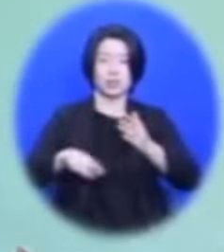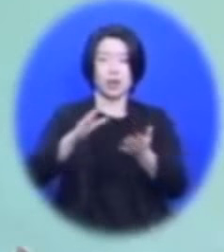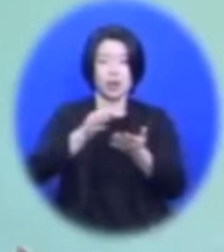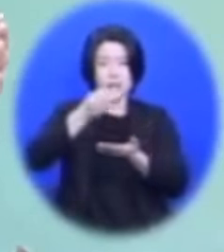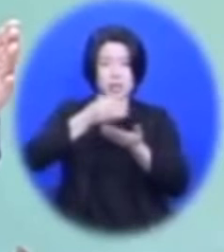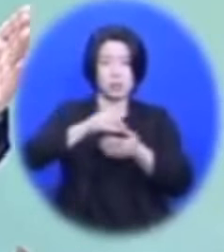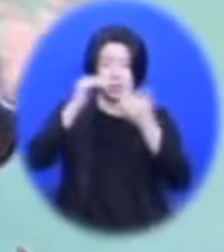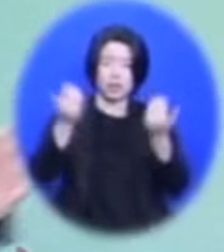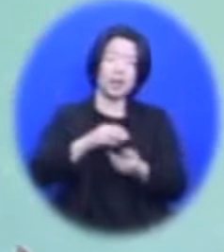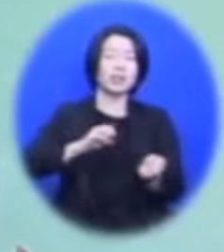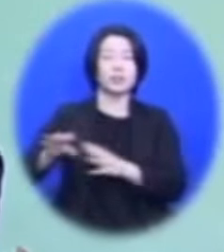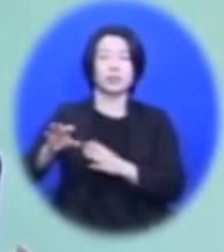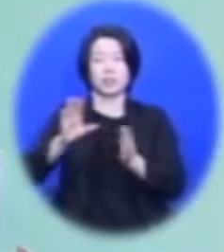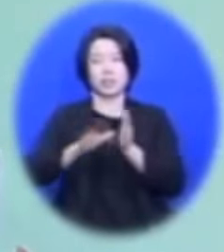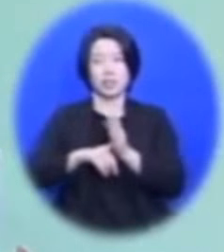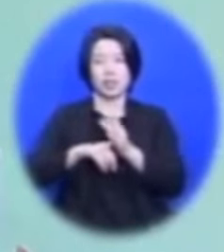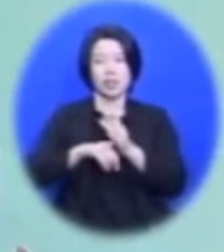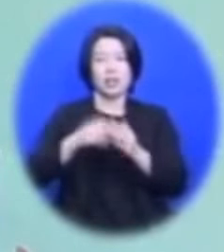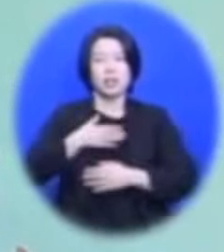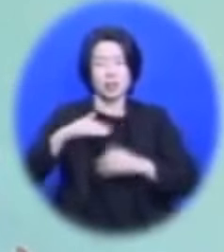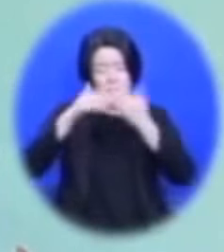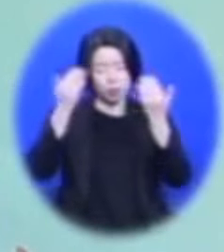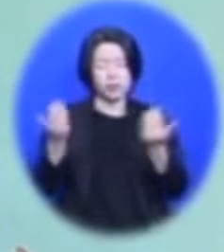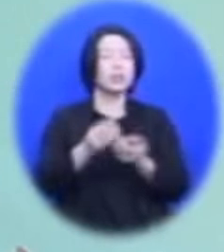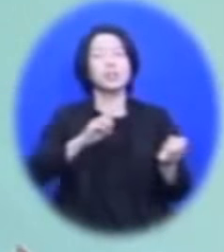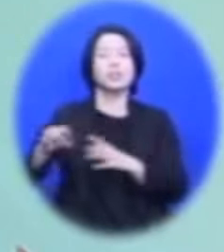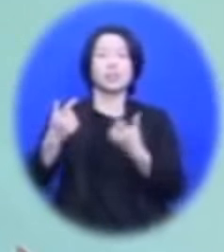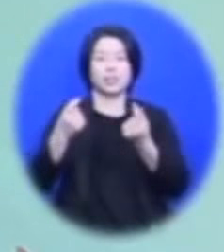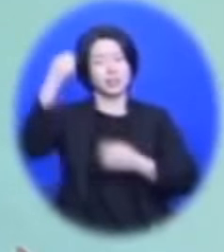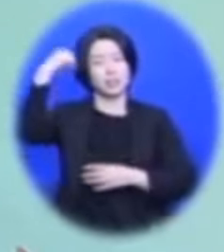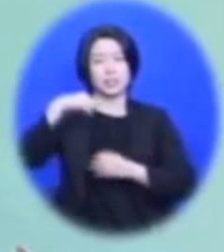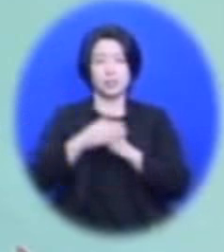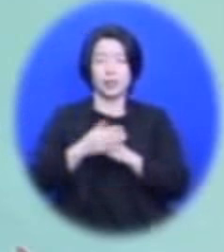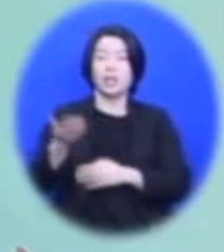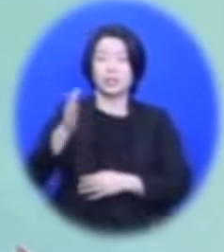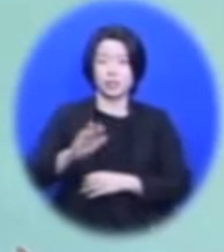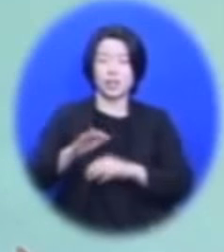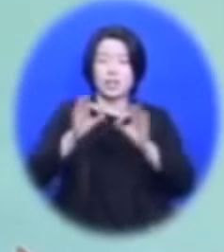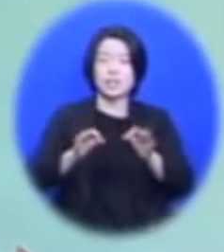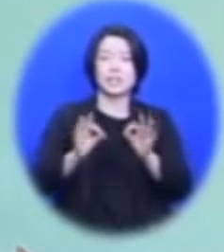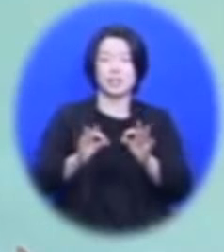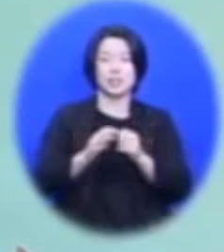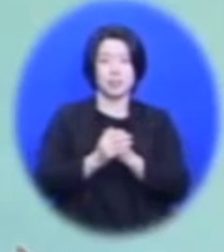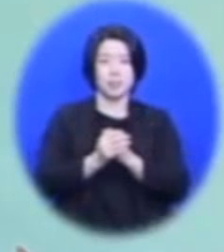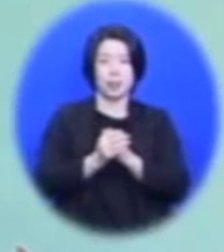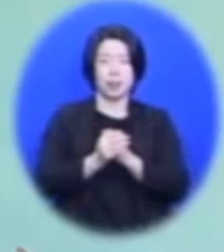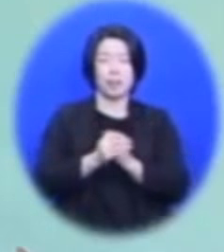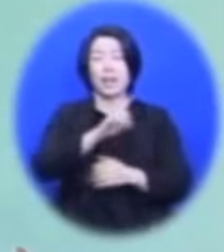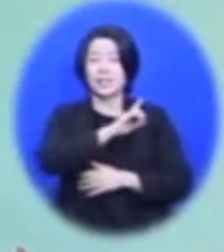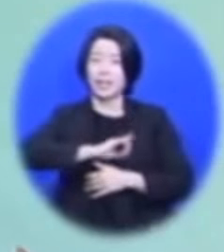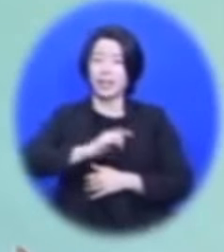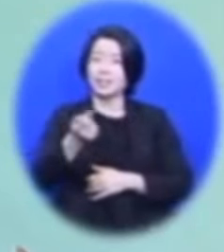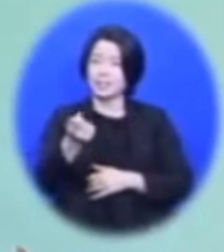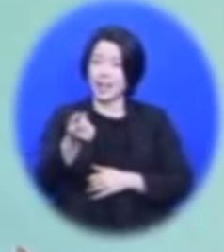때 그때는 모든 걸 잃어버린 것 같았다고. 그런데 이제는 가장